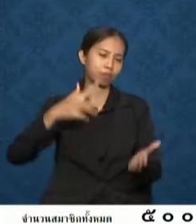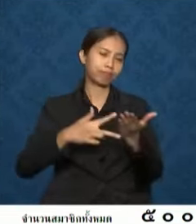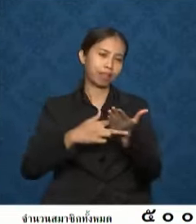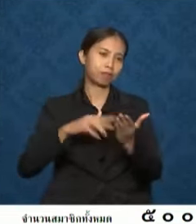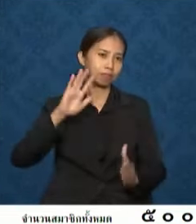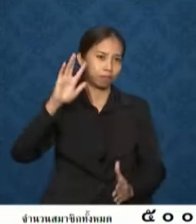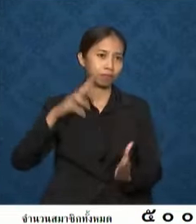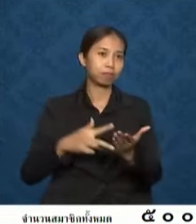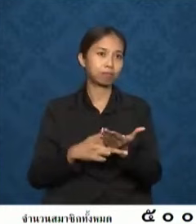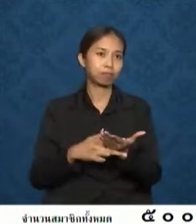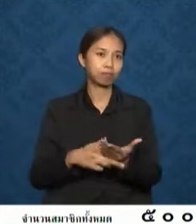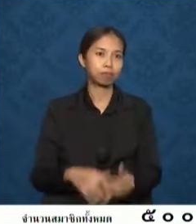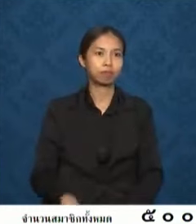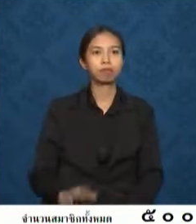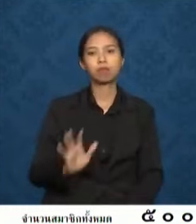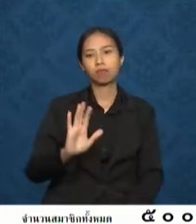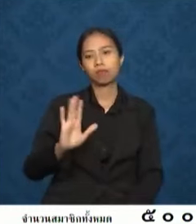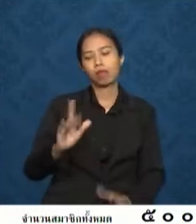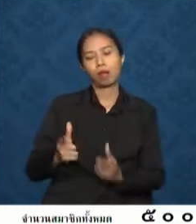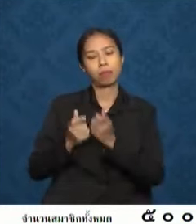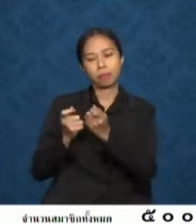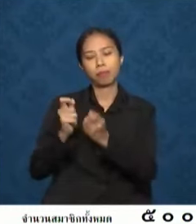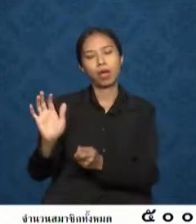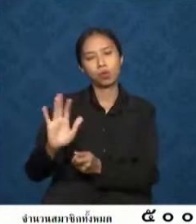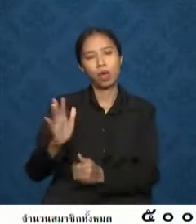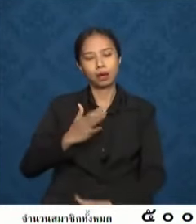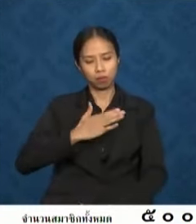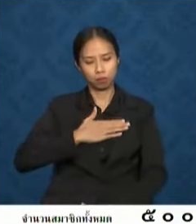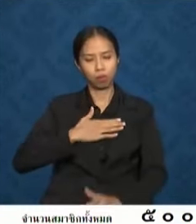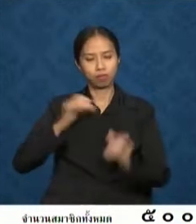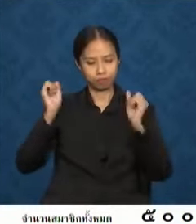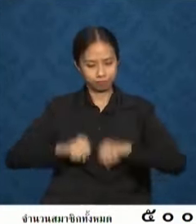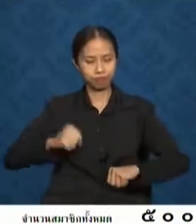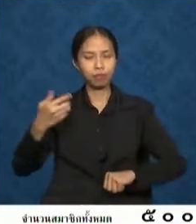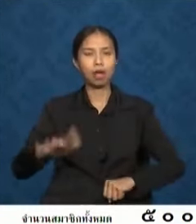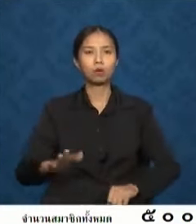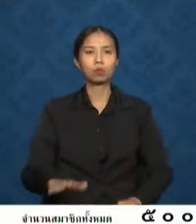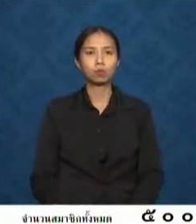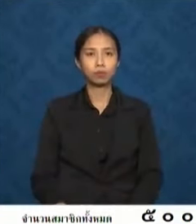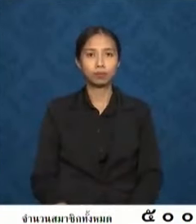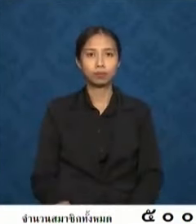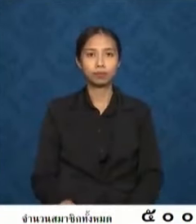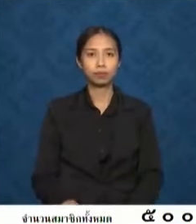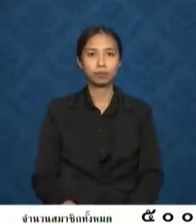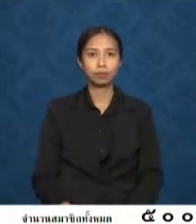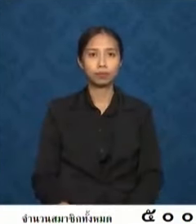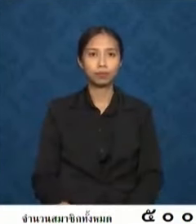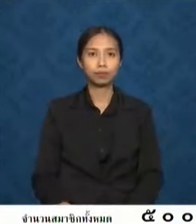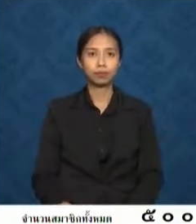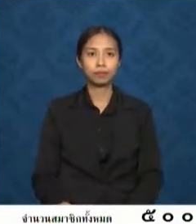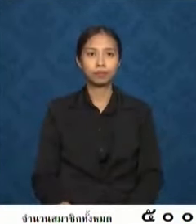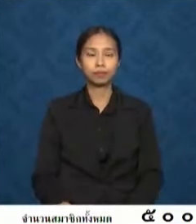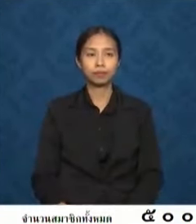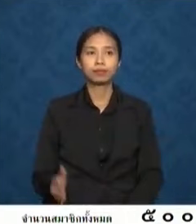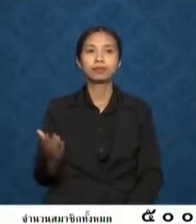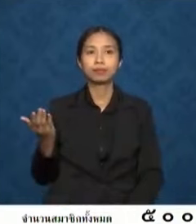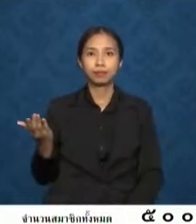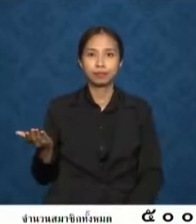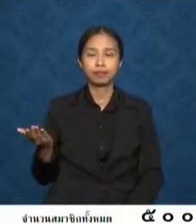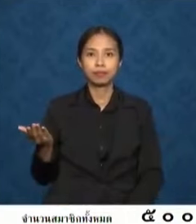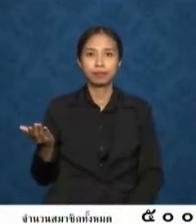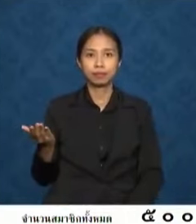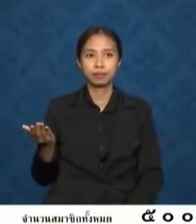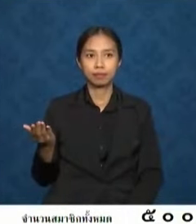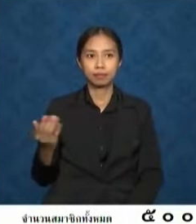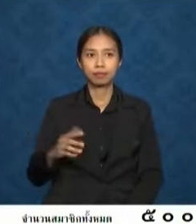อนุญาตนะครับไม่ไม่อนุญาตแล้วครับอันนี้ผมวินิจฉัยแล้วนะครับครับครับเชิญท่านวิโรธครับแล้ว